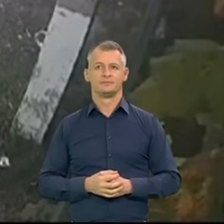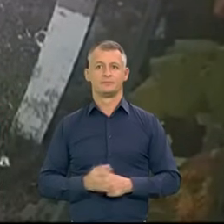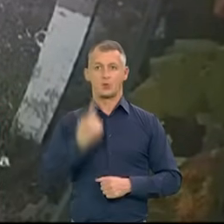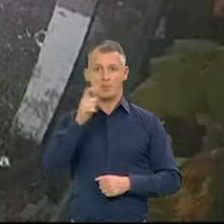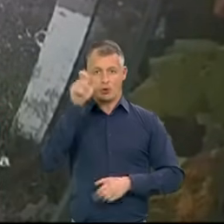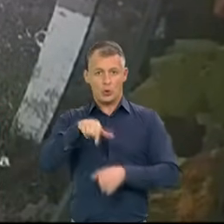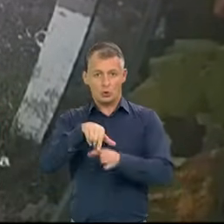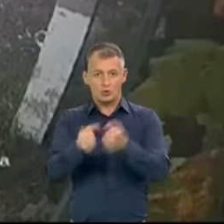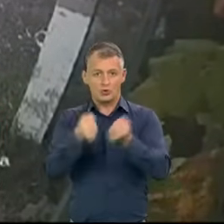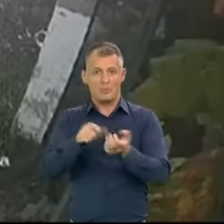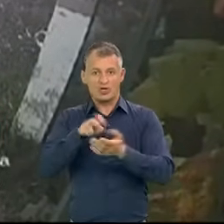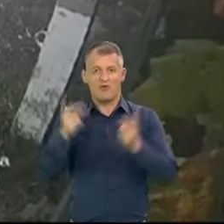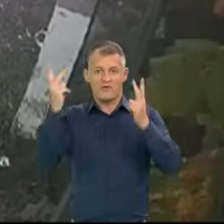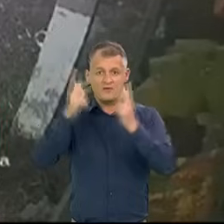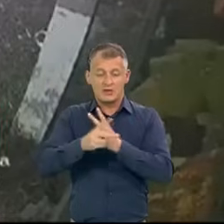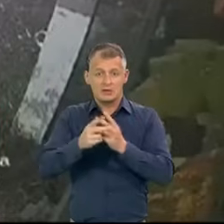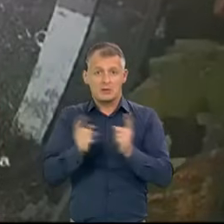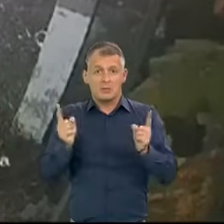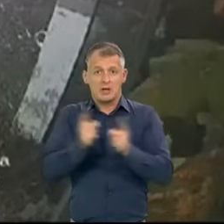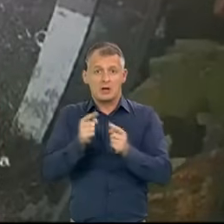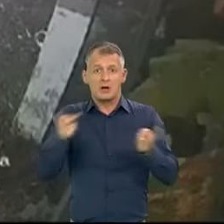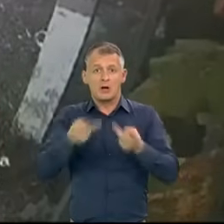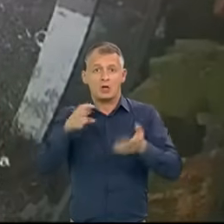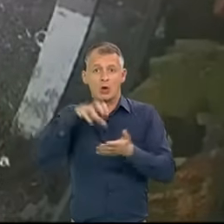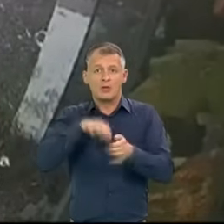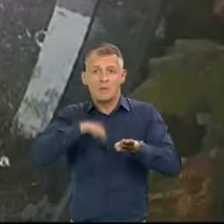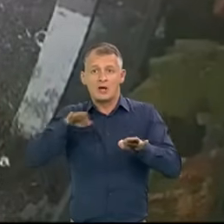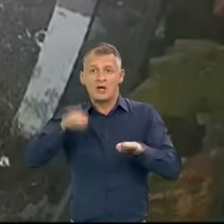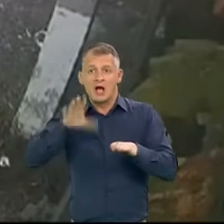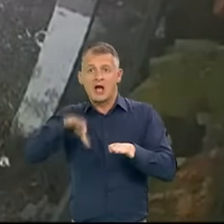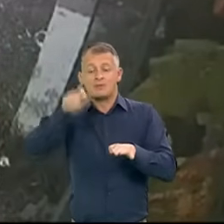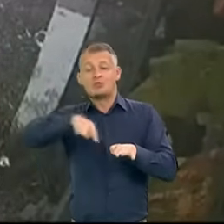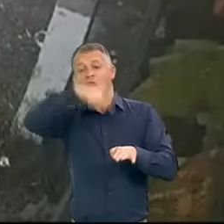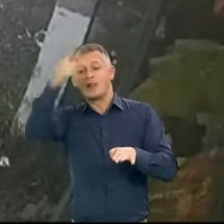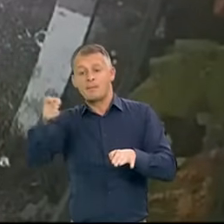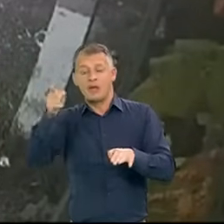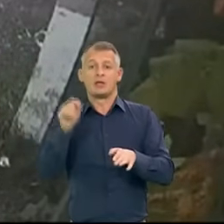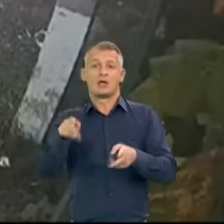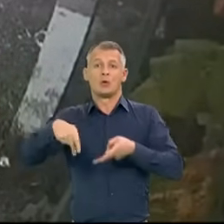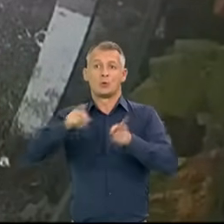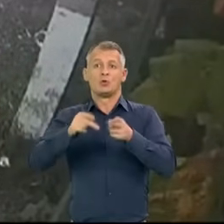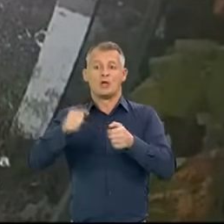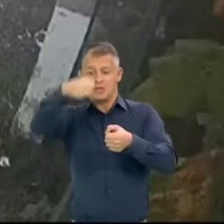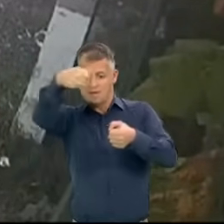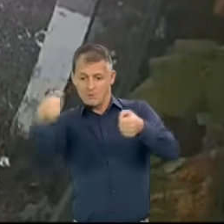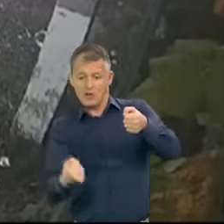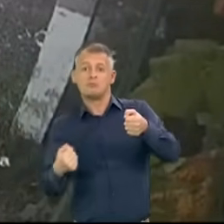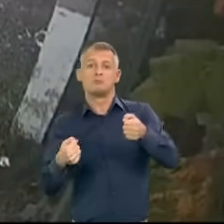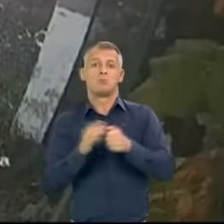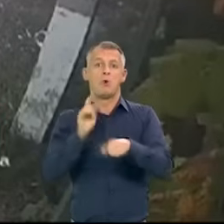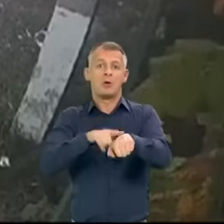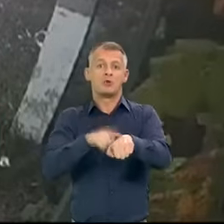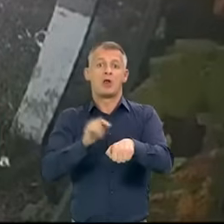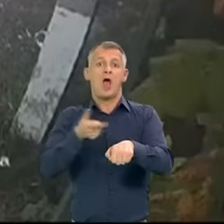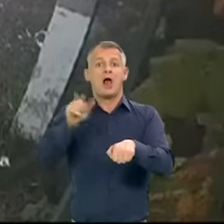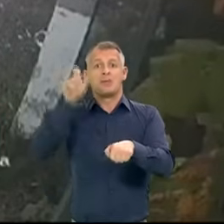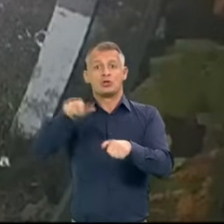unul dintre șoferi circula cu viteză redusă și căuta un loc de parcare a găsit pe cealaltă parte a carosabilului și a tras de volan stânga în acel